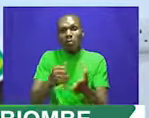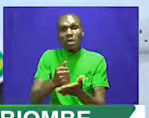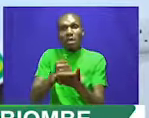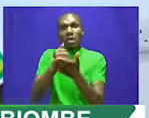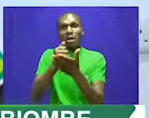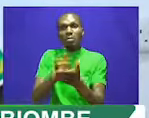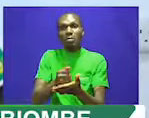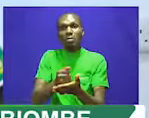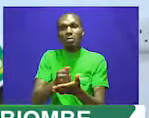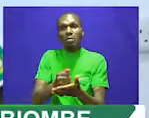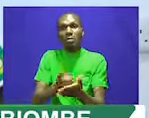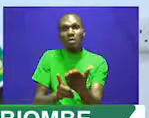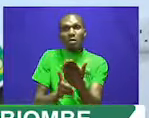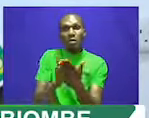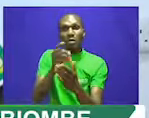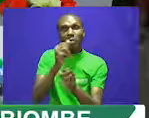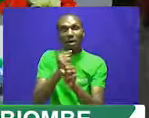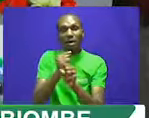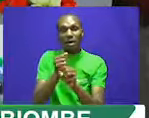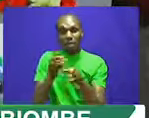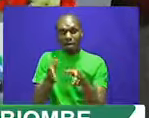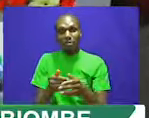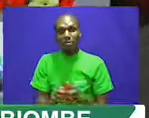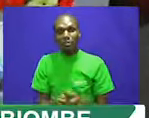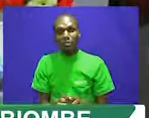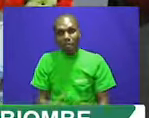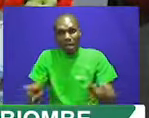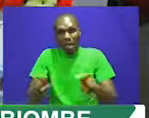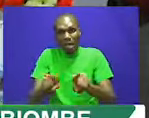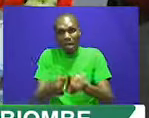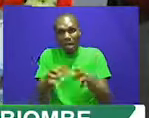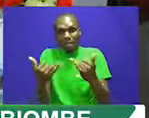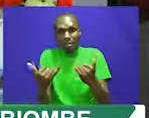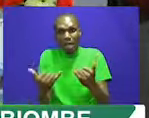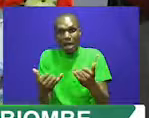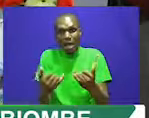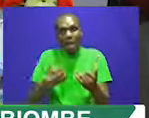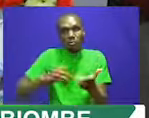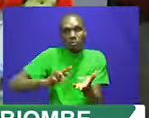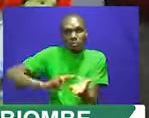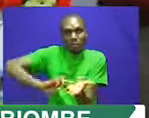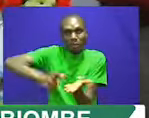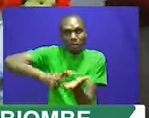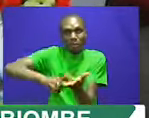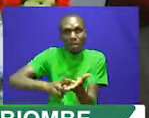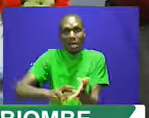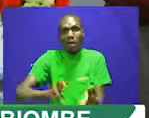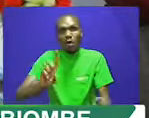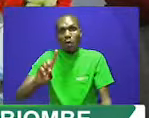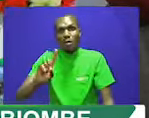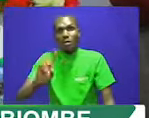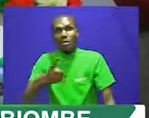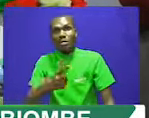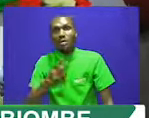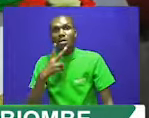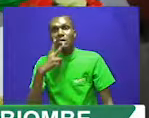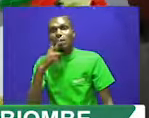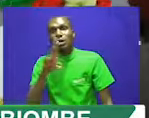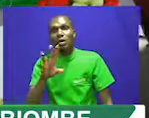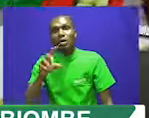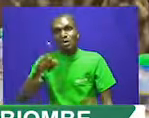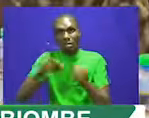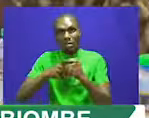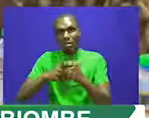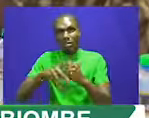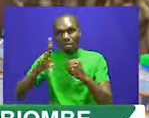CSO's community development programs like a Gusii. Gwekira bono igani gobali kirie ebyombe elibuwaye mo chimia ibere na meronge tano no mwona